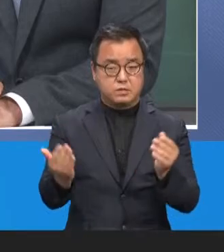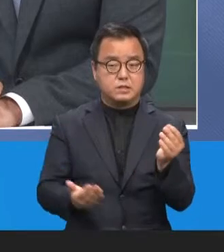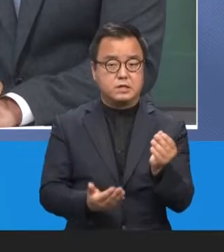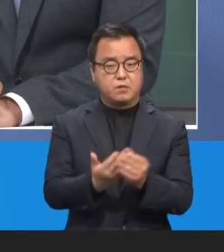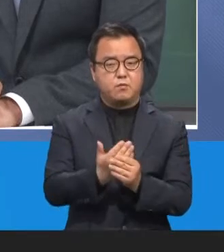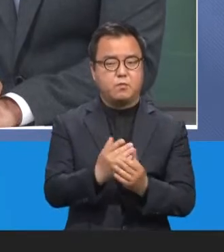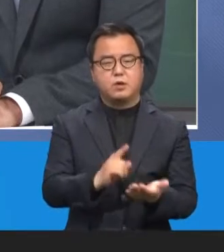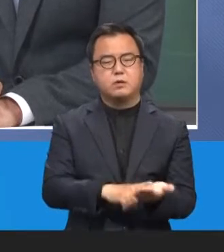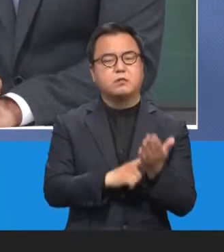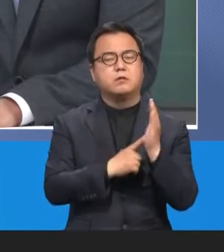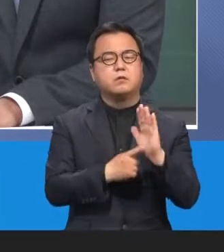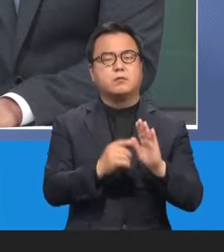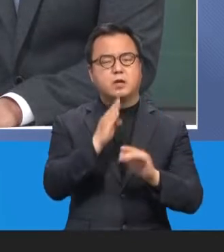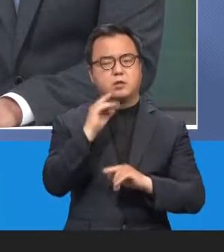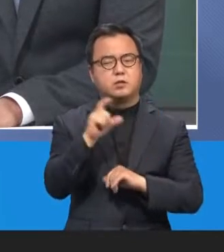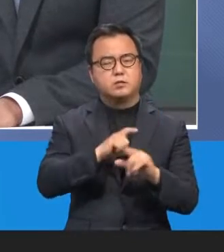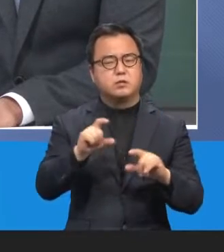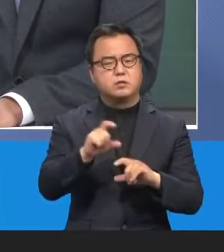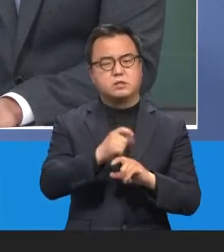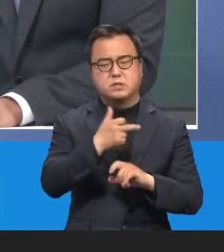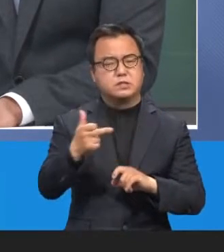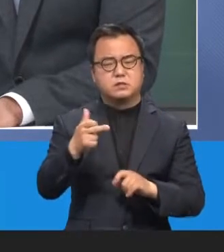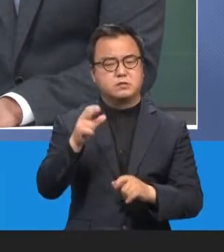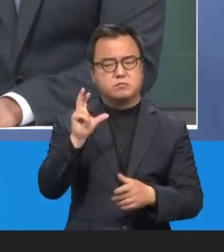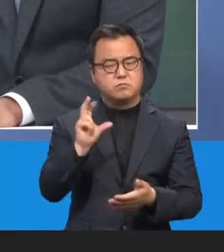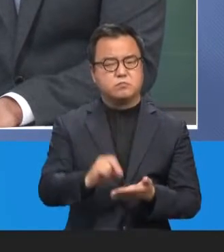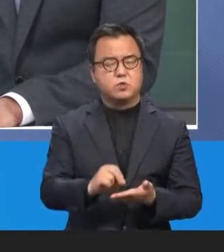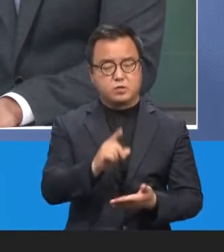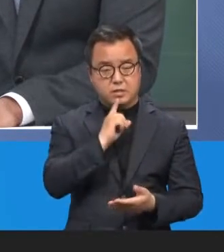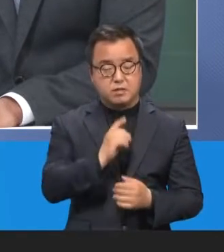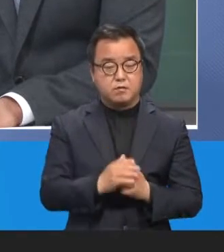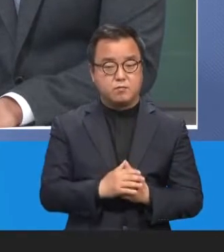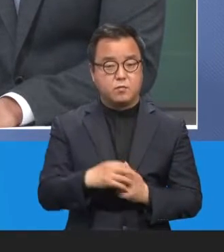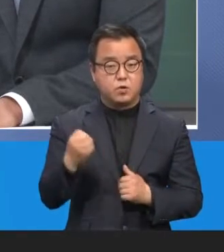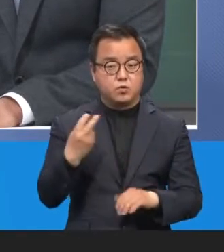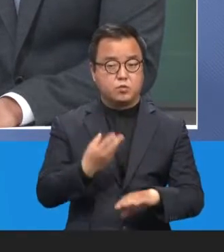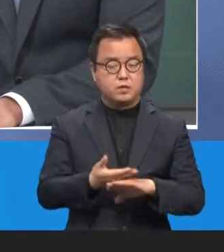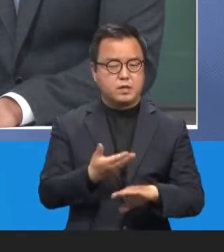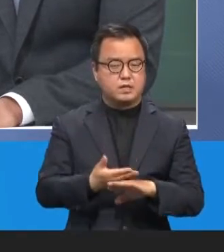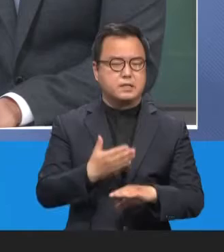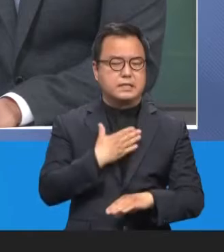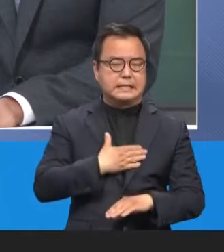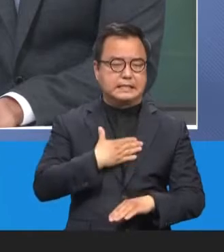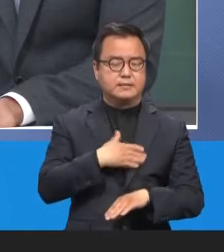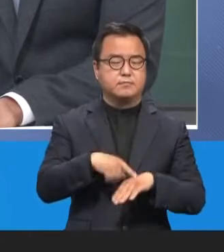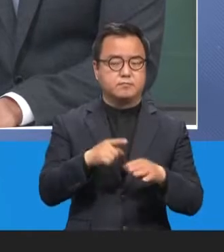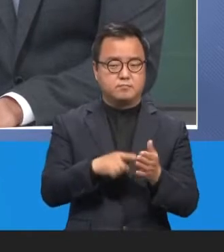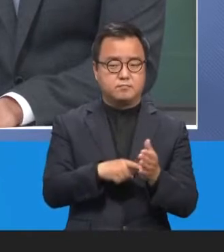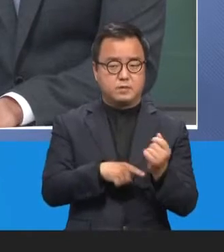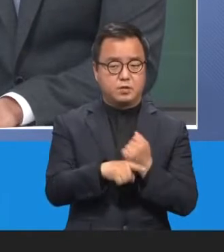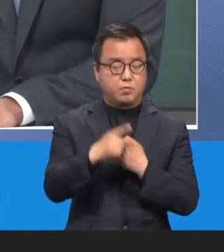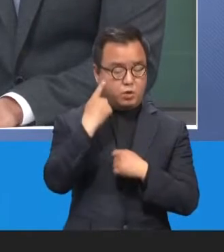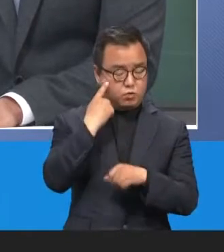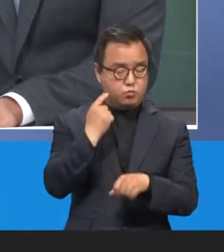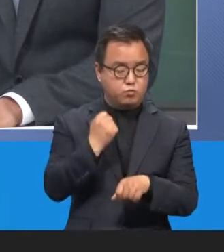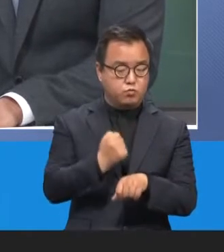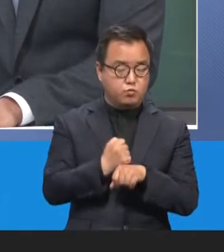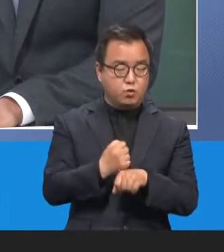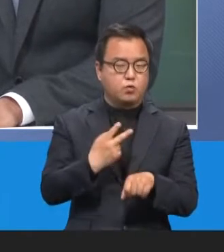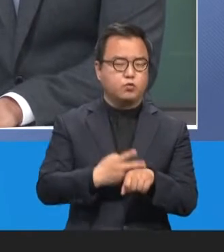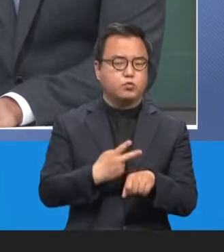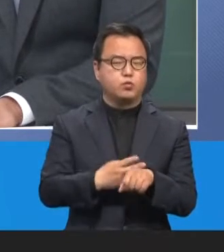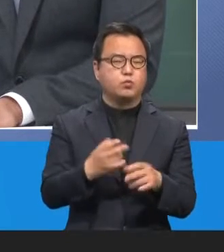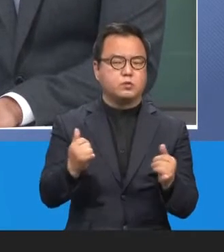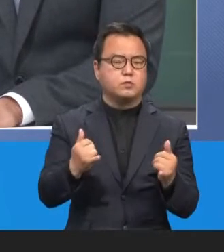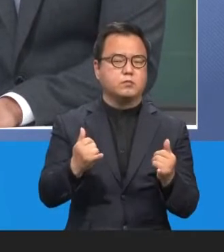드러낸 만큼 더 큰 문제라고 호평 했고요 아 팔레 치아 주립대 심리학과 린제이 맛을 & 교수도 펜 데미 기 전에도 늘상 있던